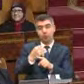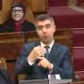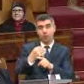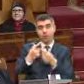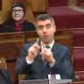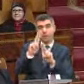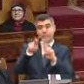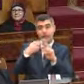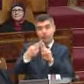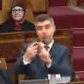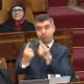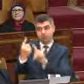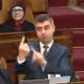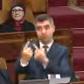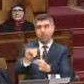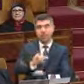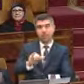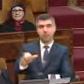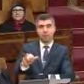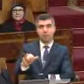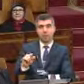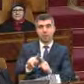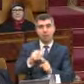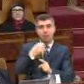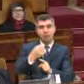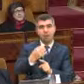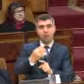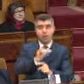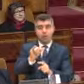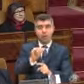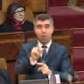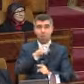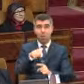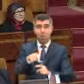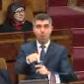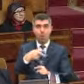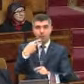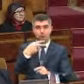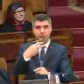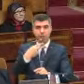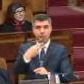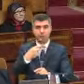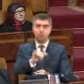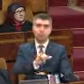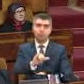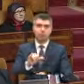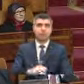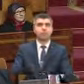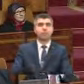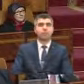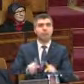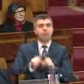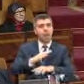جاوبنا وحدين آخرين، أو بغينا نحبسوا الناس ما يتكلموش. السيد الرئيس هذا الله يخليكم، نضبطوا